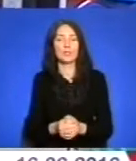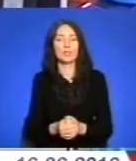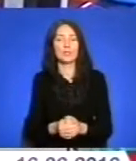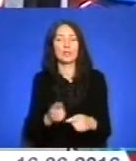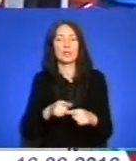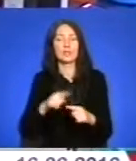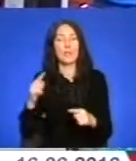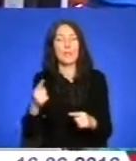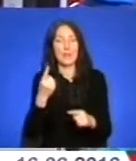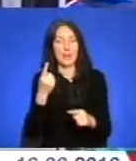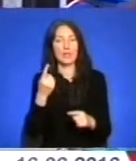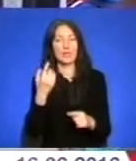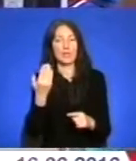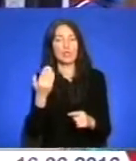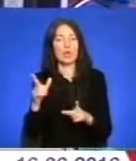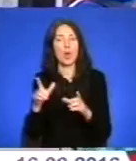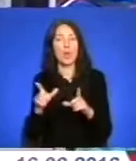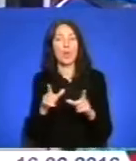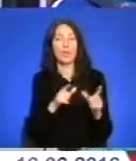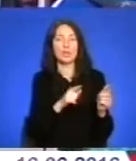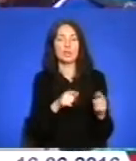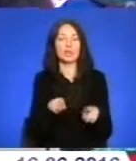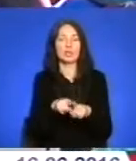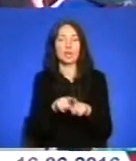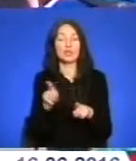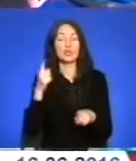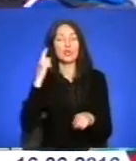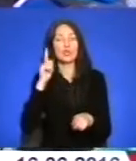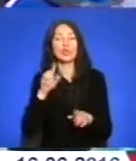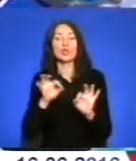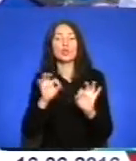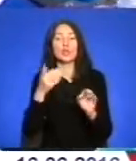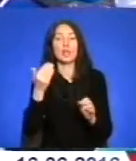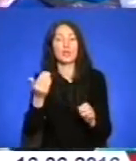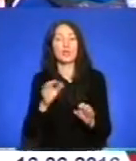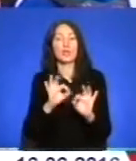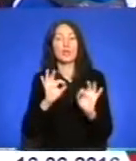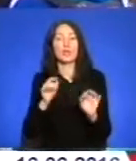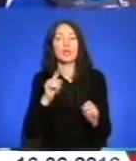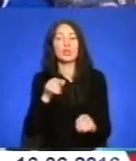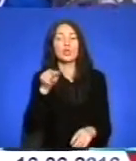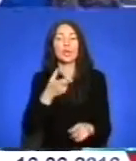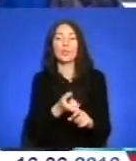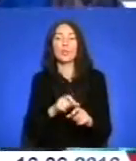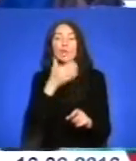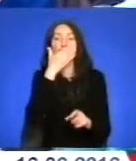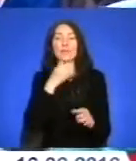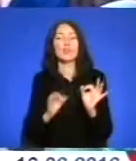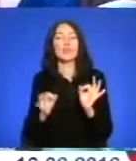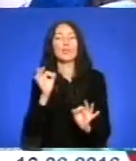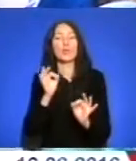Це вперша ваша поїздка? Так. Що чули, що розповідали вам? Розповідали, що там дуже красива